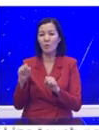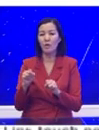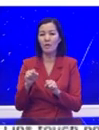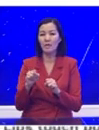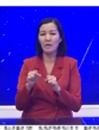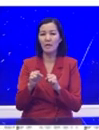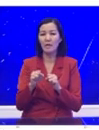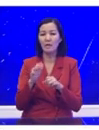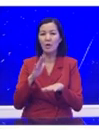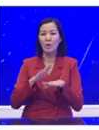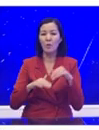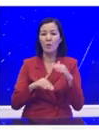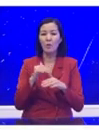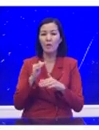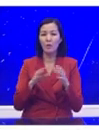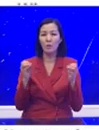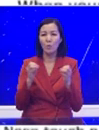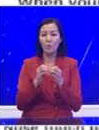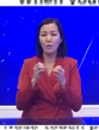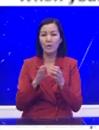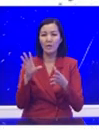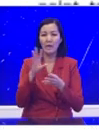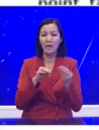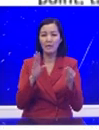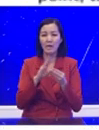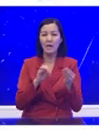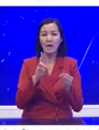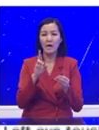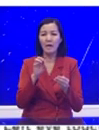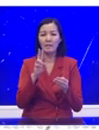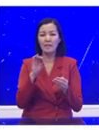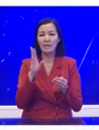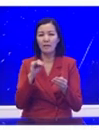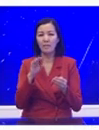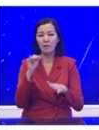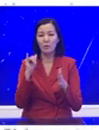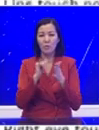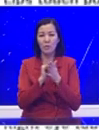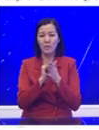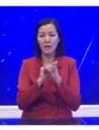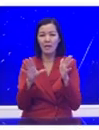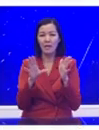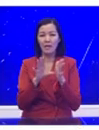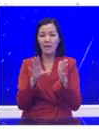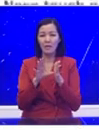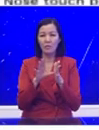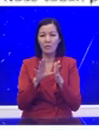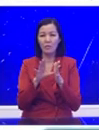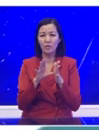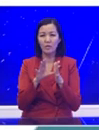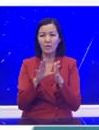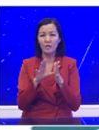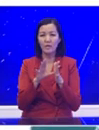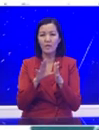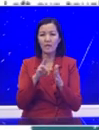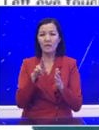қол қозғалысын секундына 10 рет өлшейтін акселерометр орнатылған. Бұл электронды құрылғының көлбеу бұрышын анықтайтын